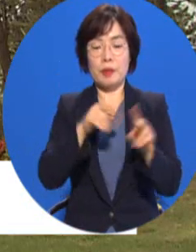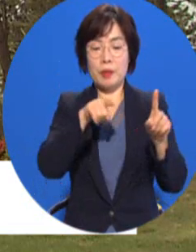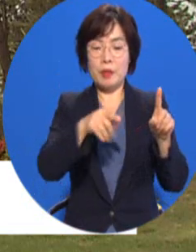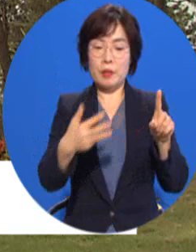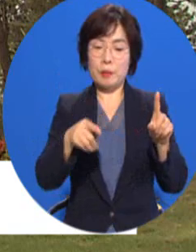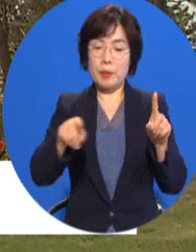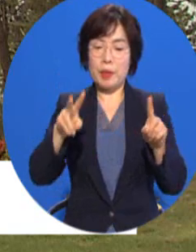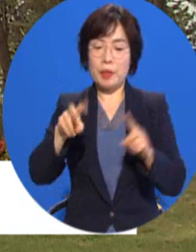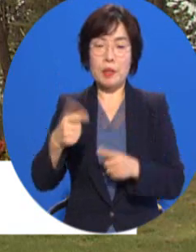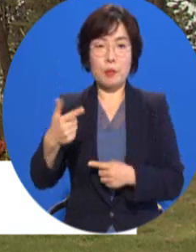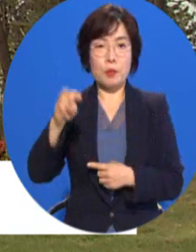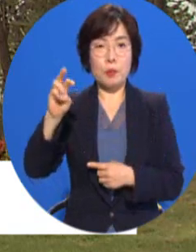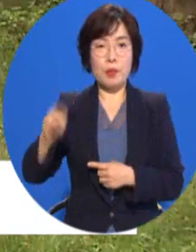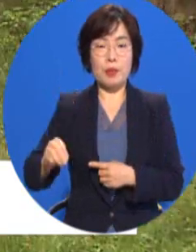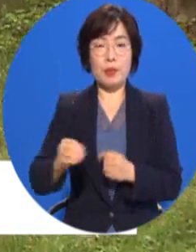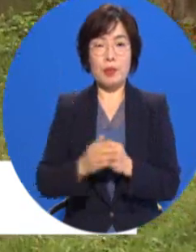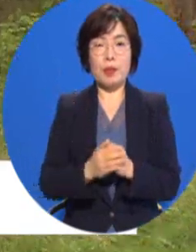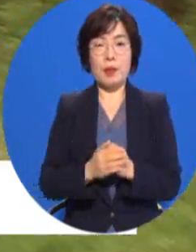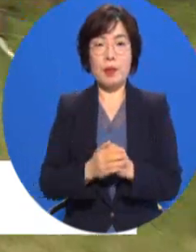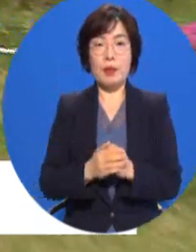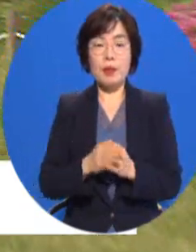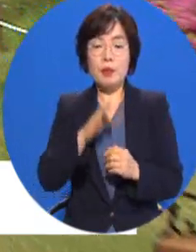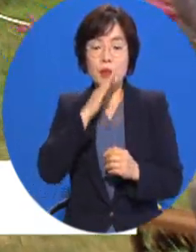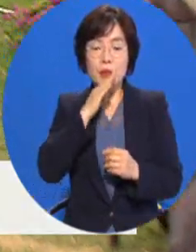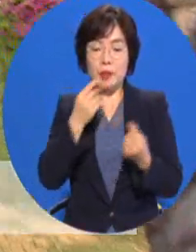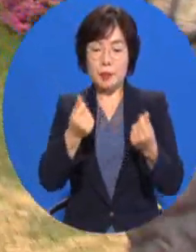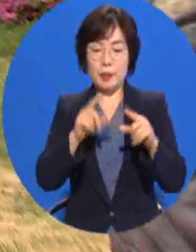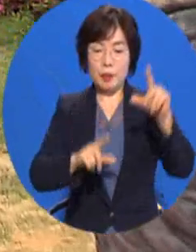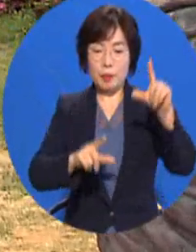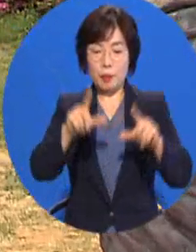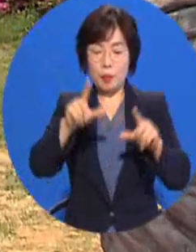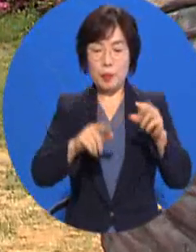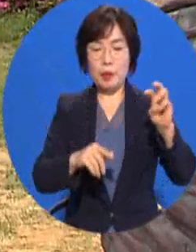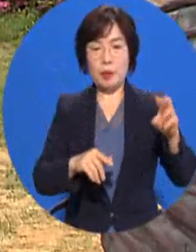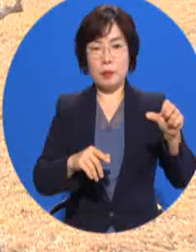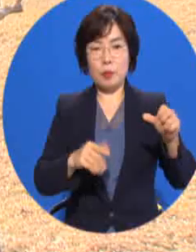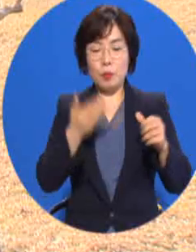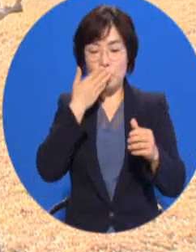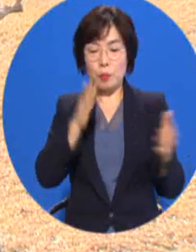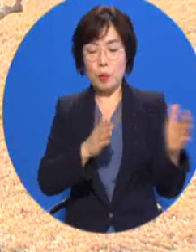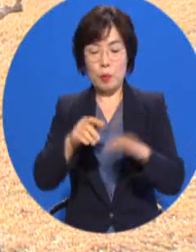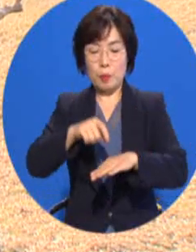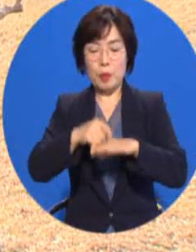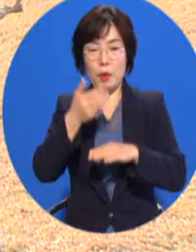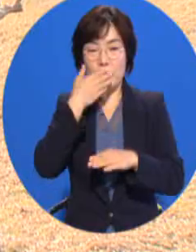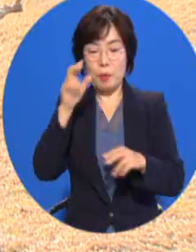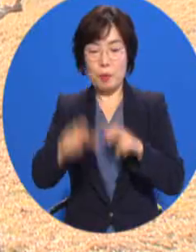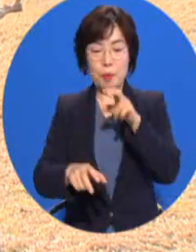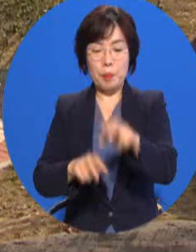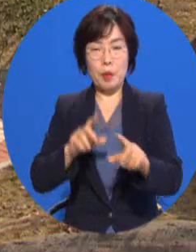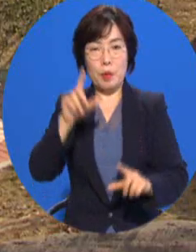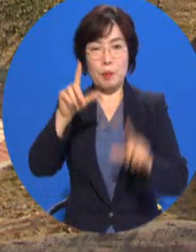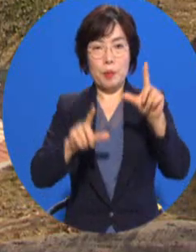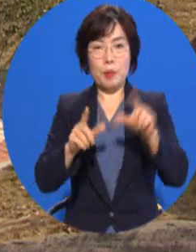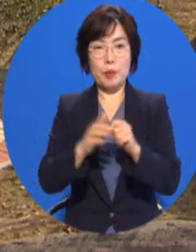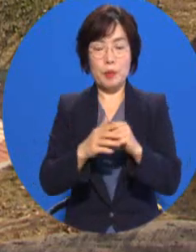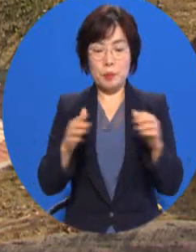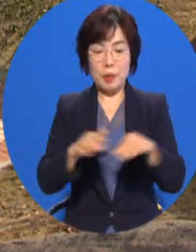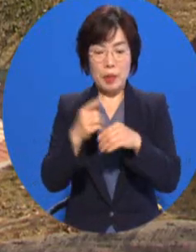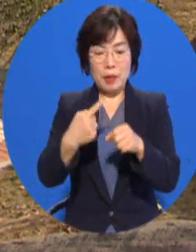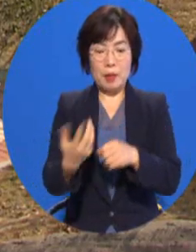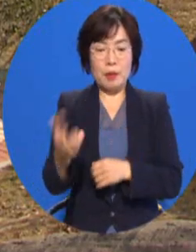1.8m부터 26m까지 실제와 비슷한 35점의 초식과 육식 공룡 모형들이 1억 년